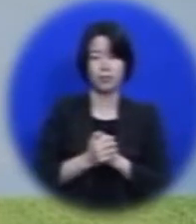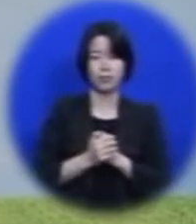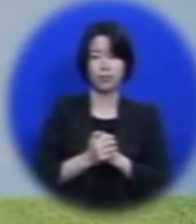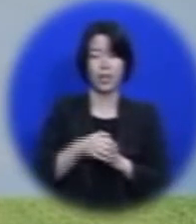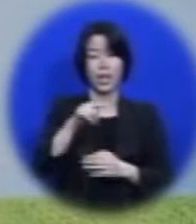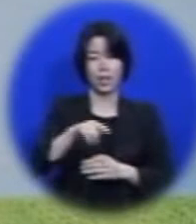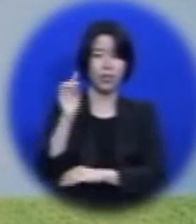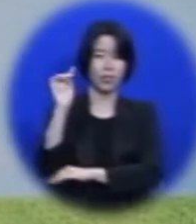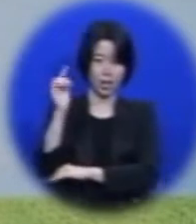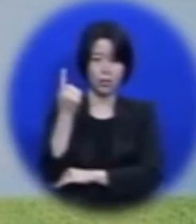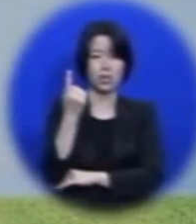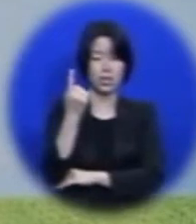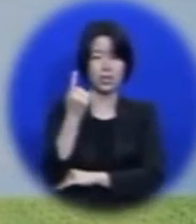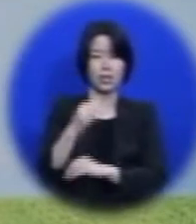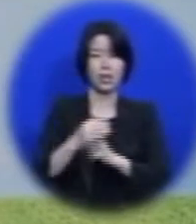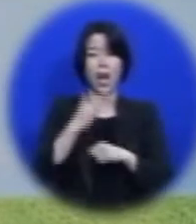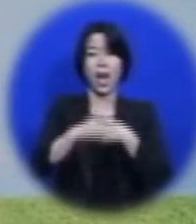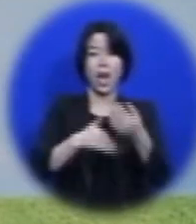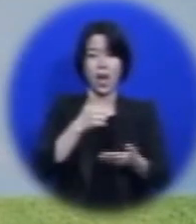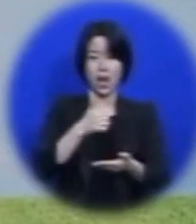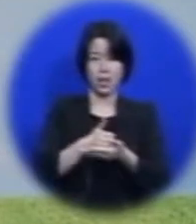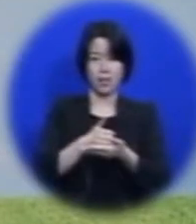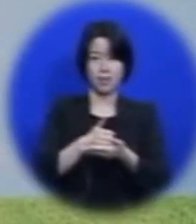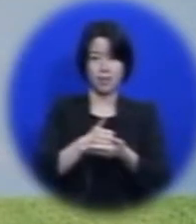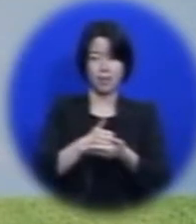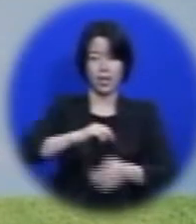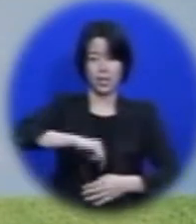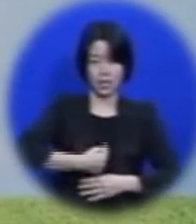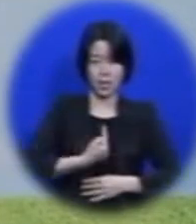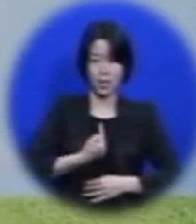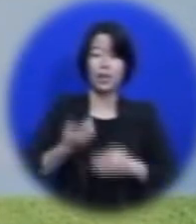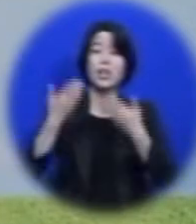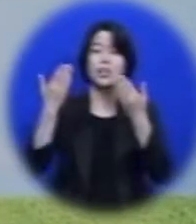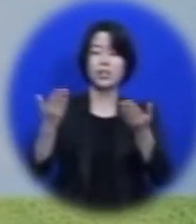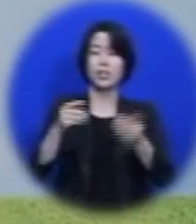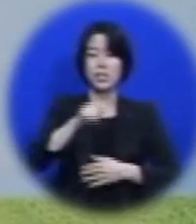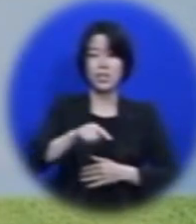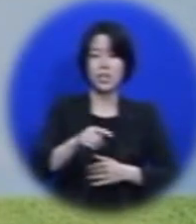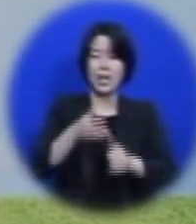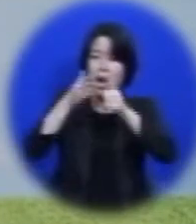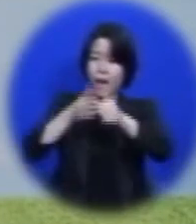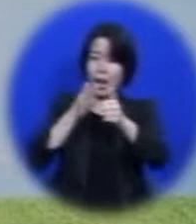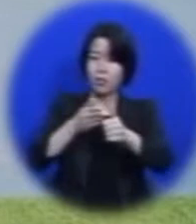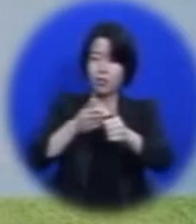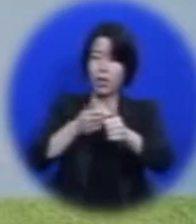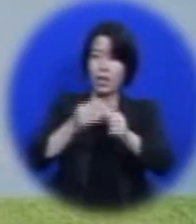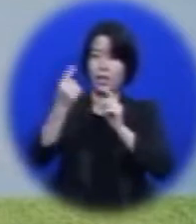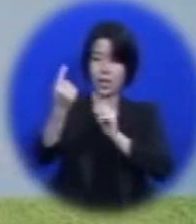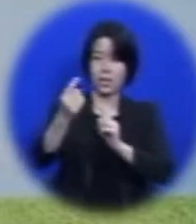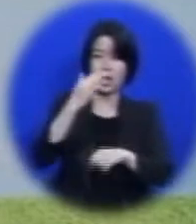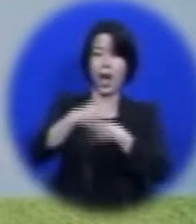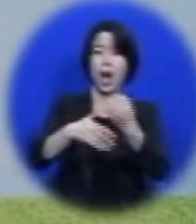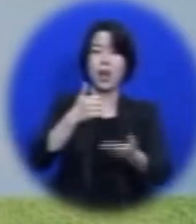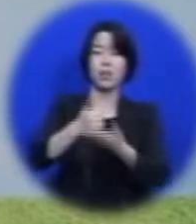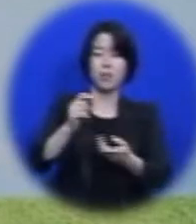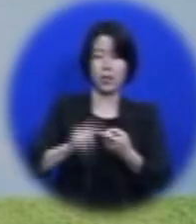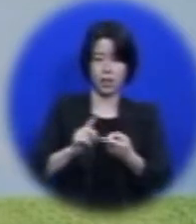그건 다윗이 하나님 자기가 드리는 이 간구의 대상이 하나님이라는